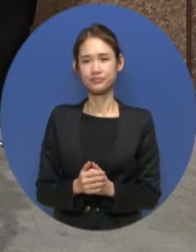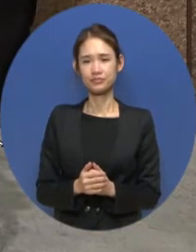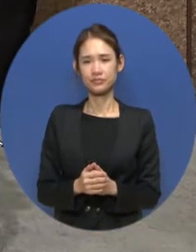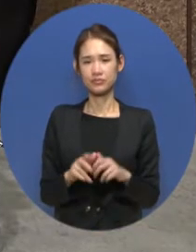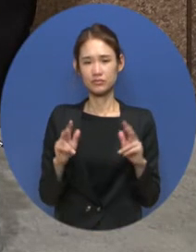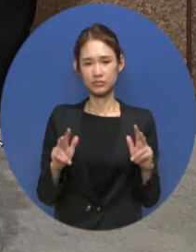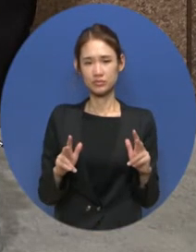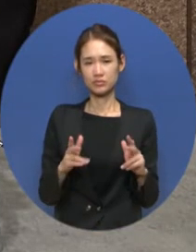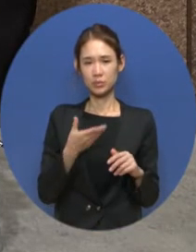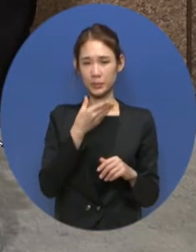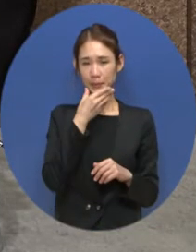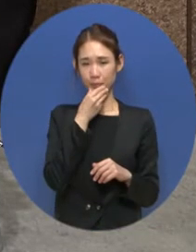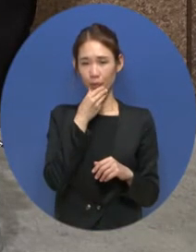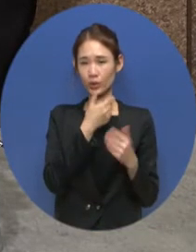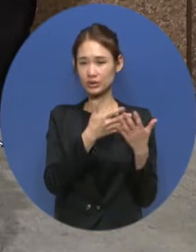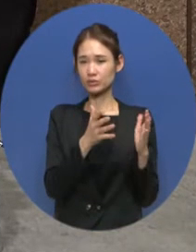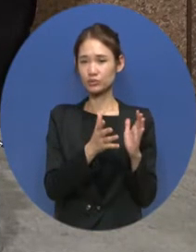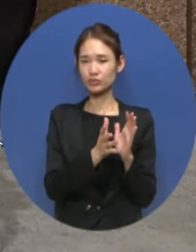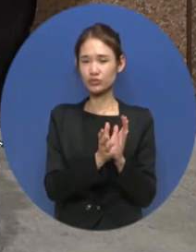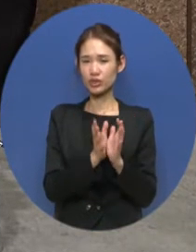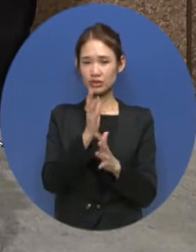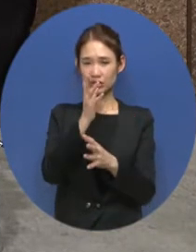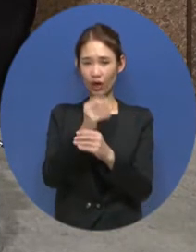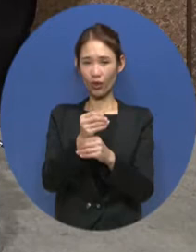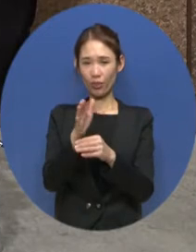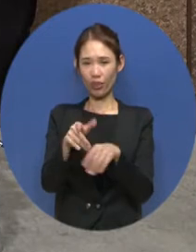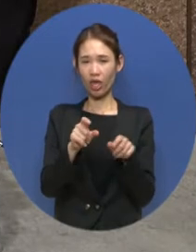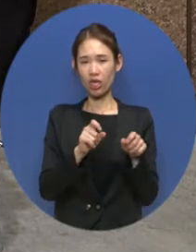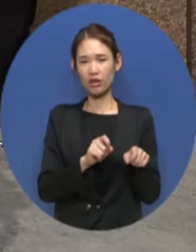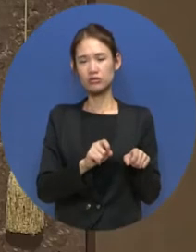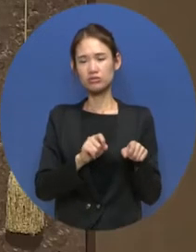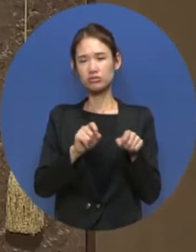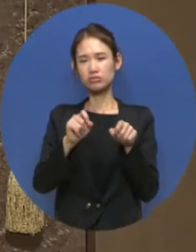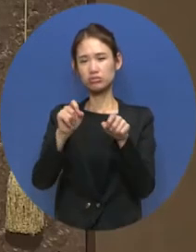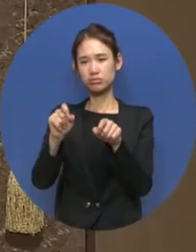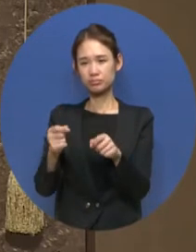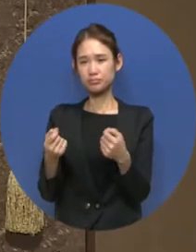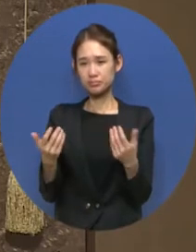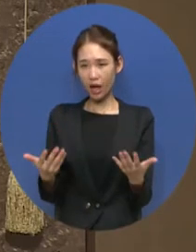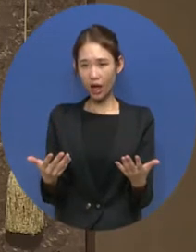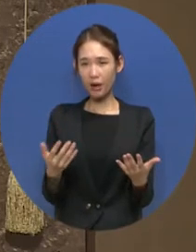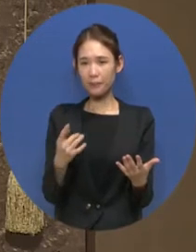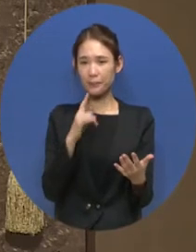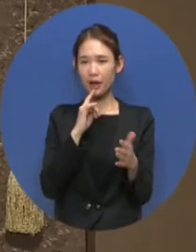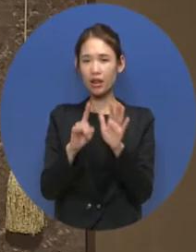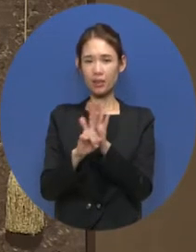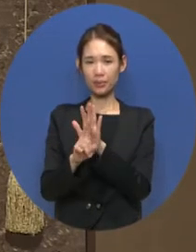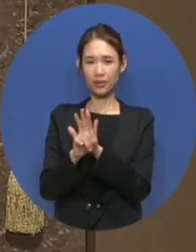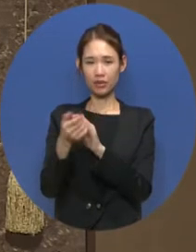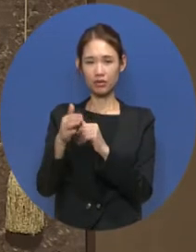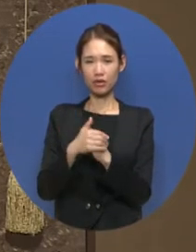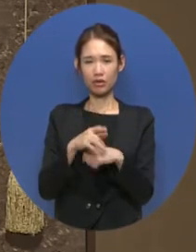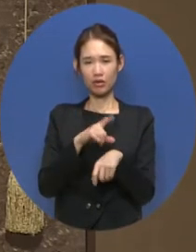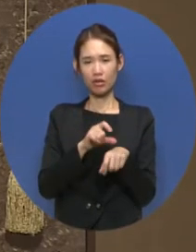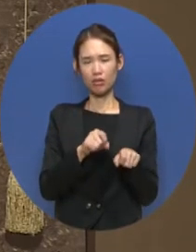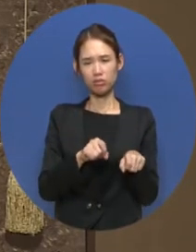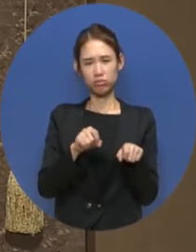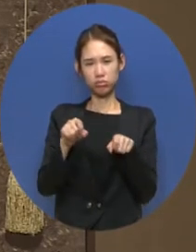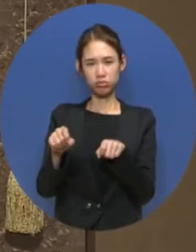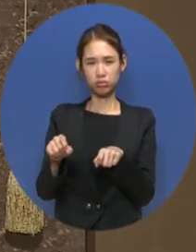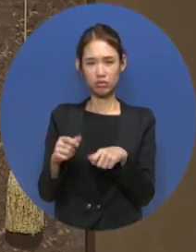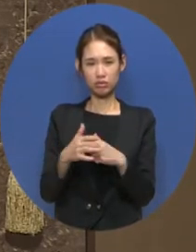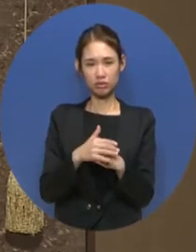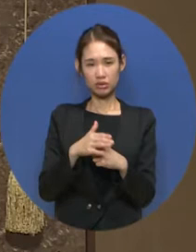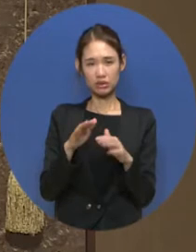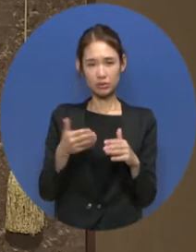지금 이제 복지부에서는 무기한이라고 하는 이제 휴업 권고를 내려놨는데 실질적으로 이제 무기한으로 가기는 어렵고 네. 요번